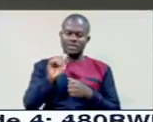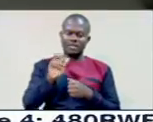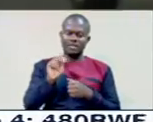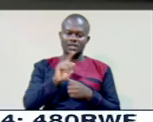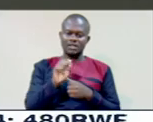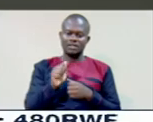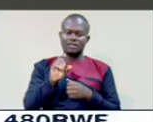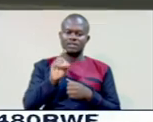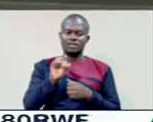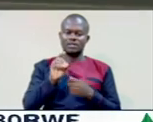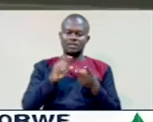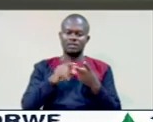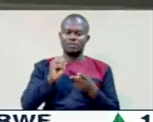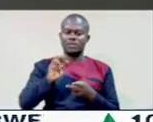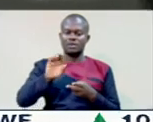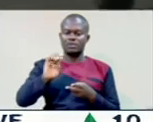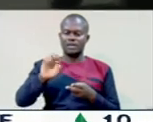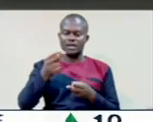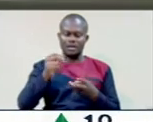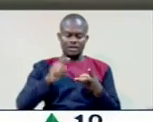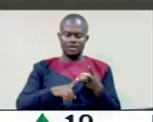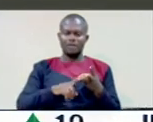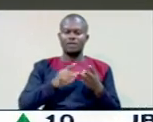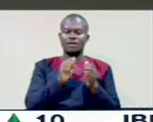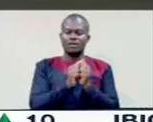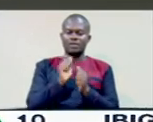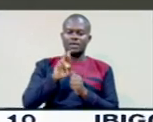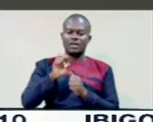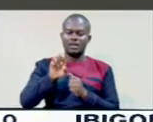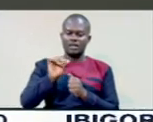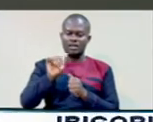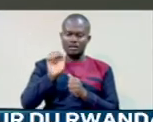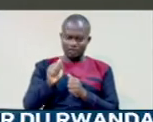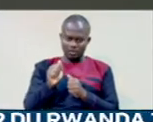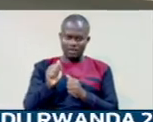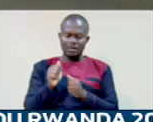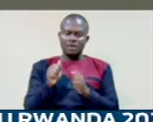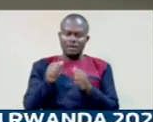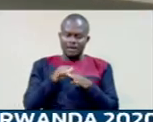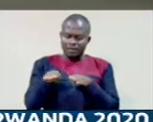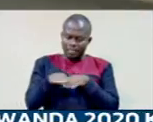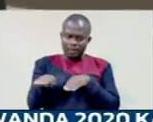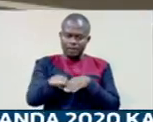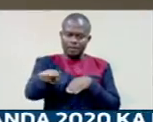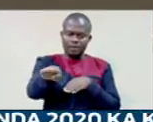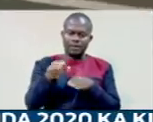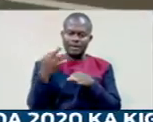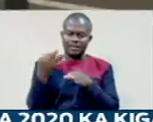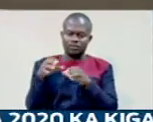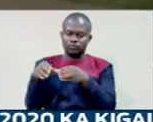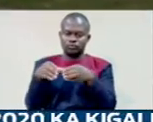wa Benediction, Merobehane Henok wa Eritrea ndetse na Ariya Joseph wa Timu Rwanda bahise biyaka igikundi maze bayobora